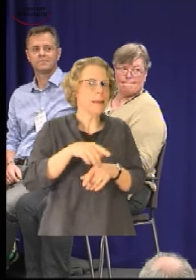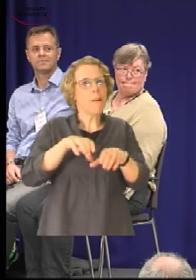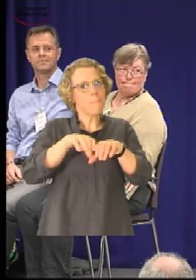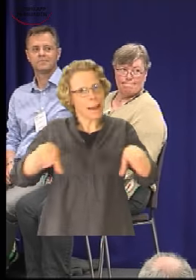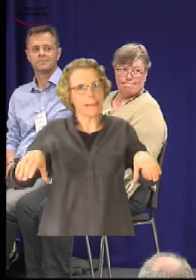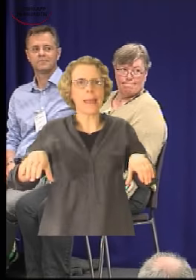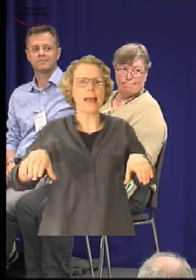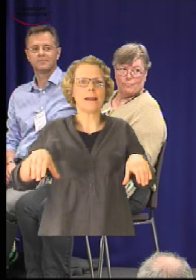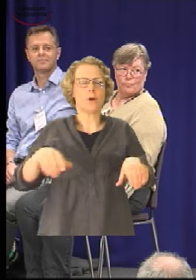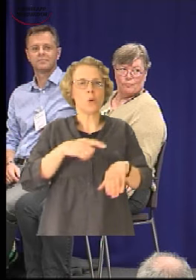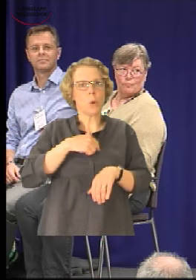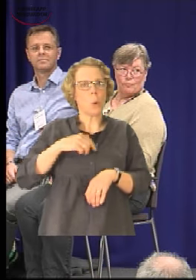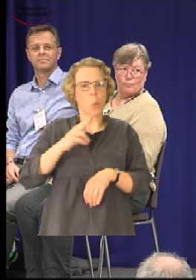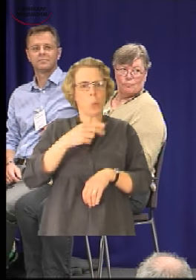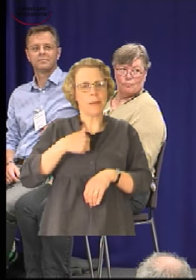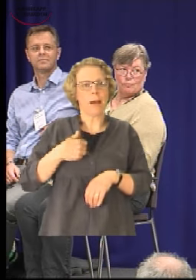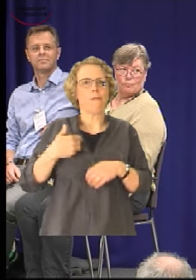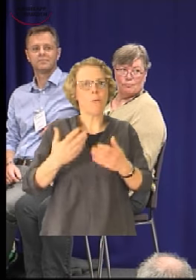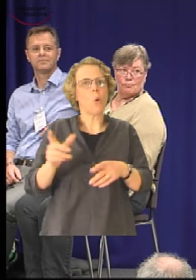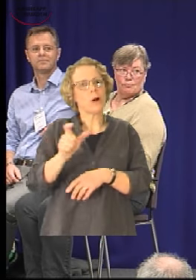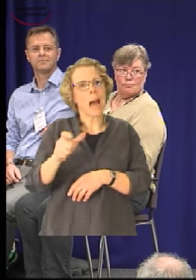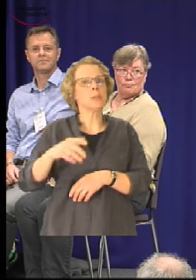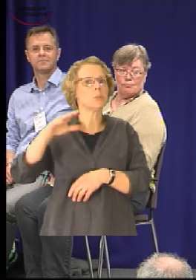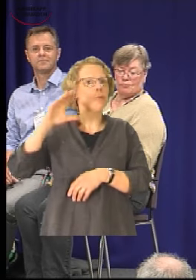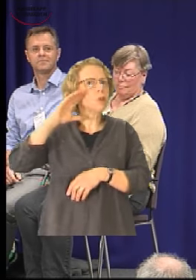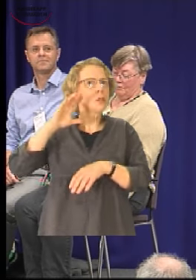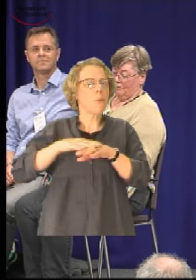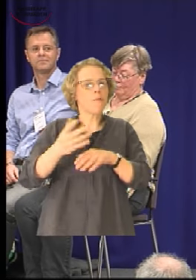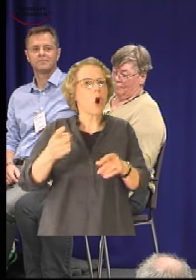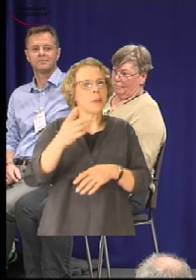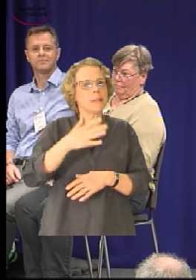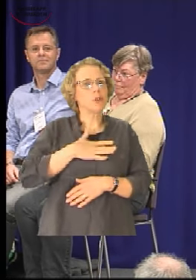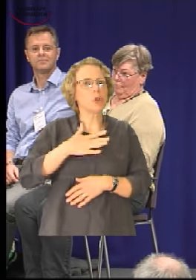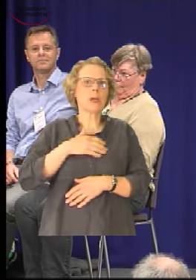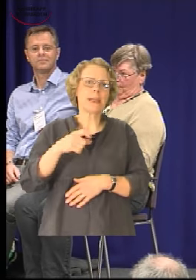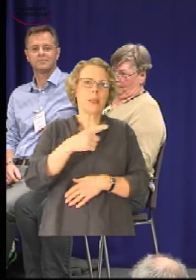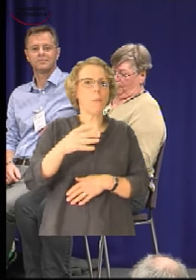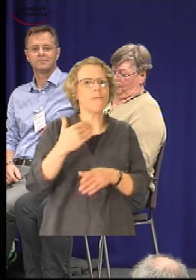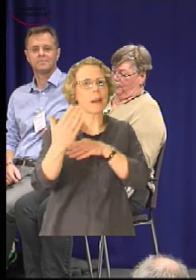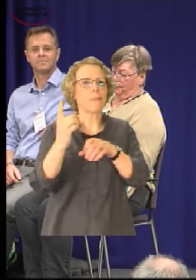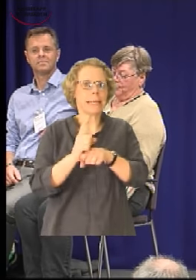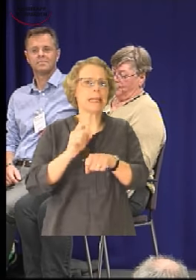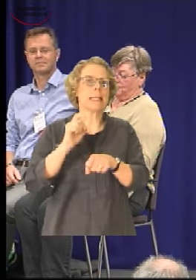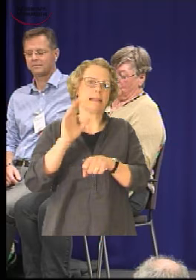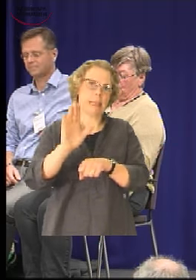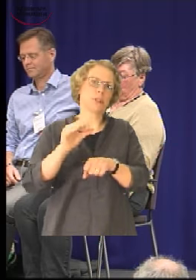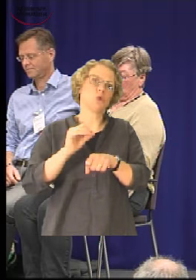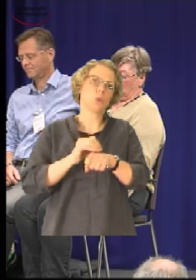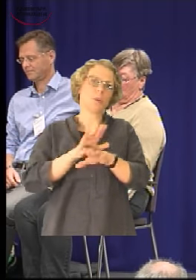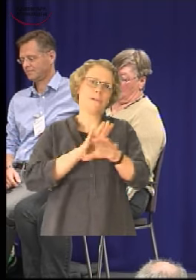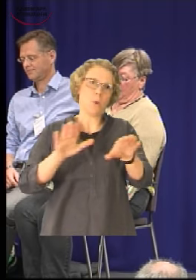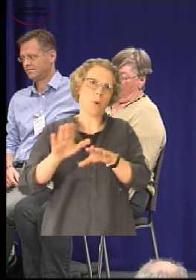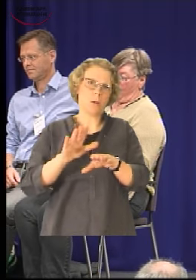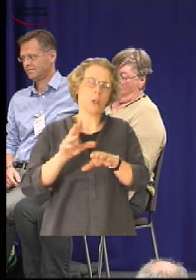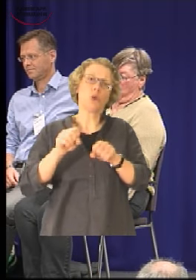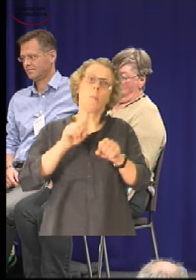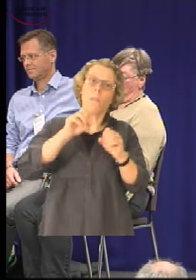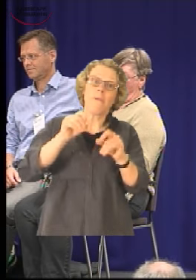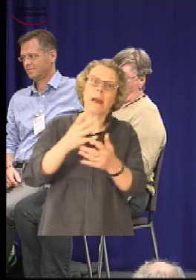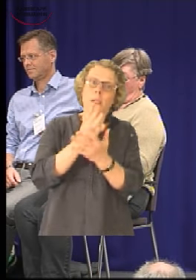tycker och tänker runt framtidens sjukvård som berör så många människor. Och också i synnerhet